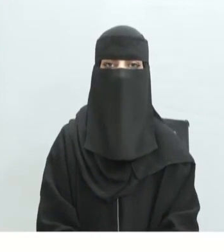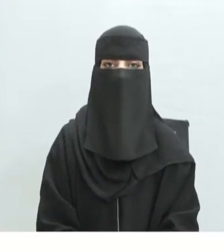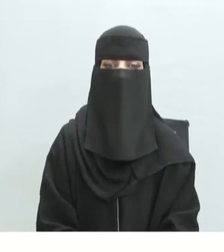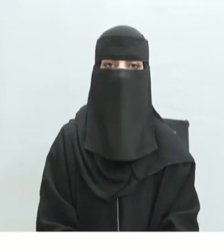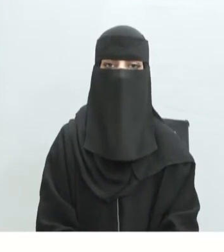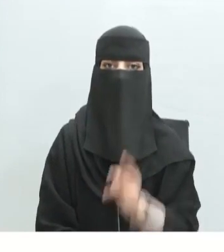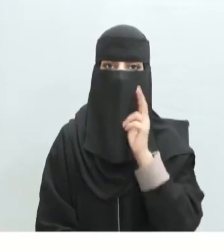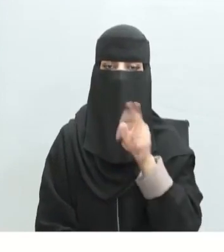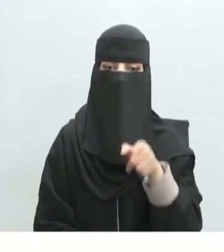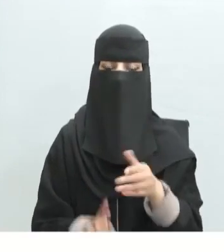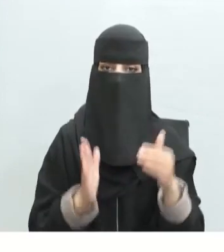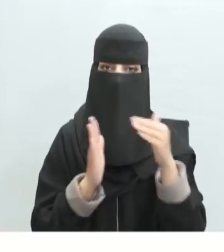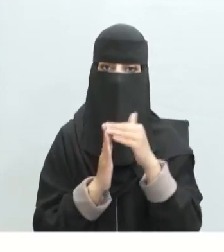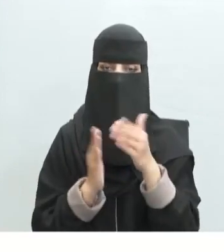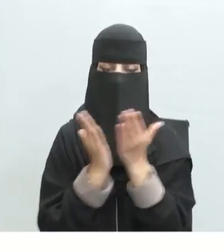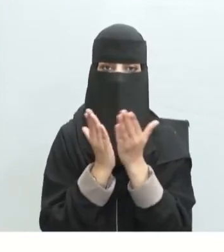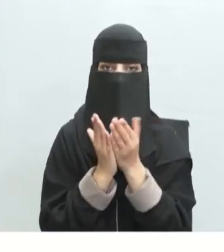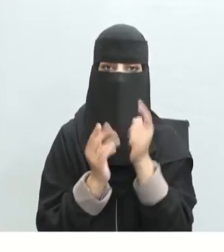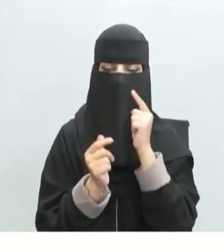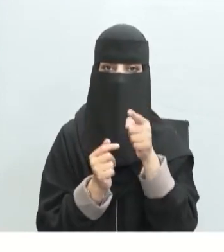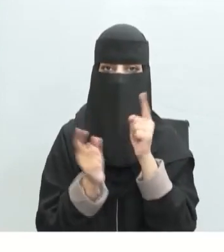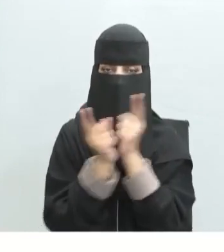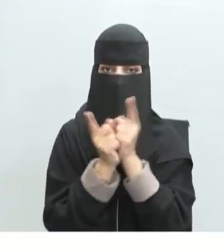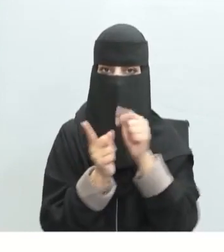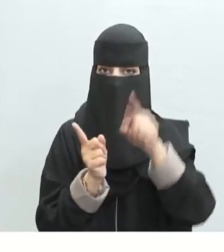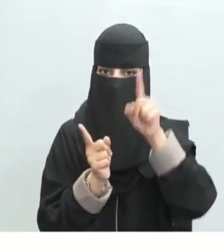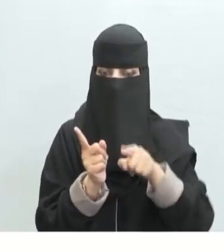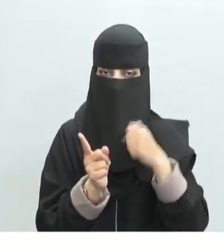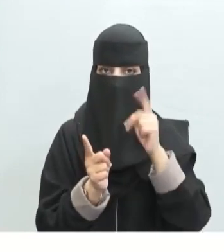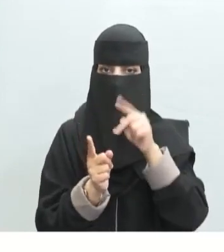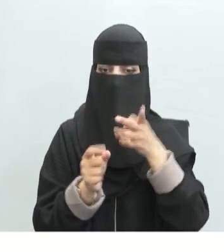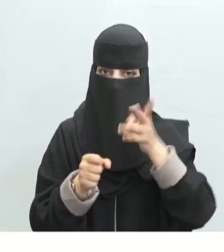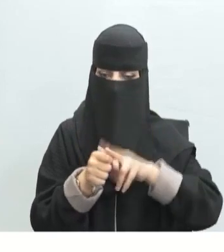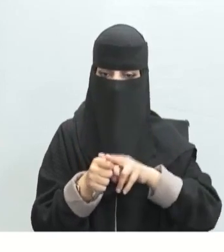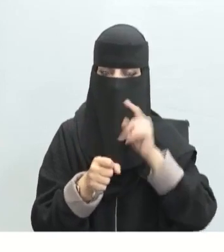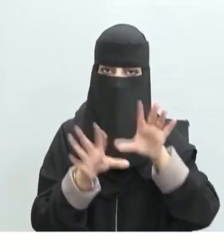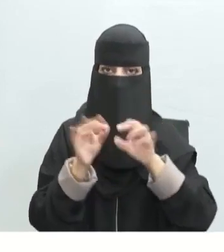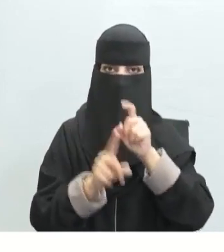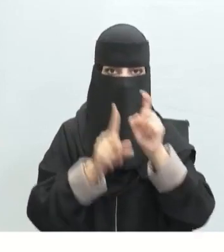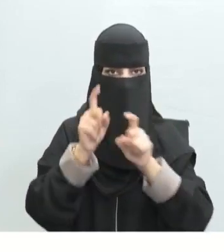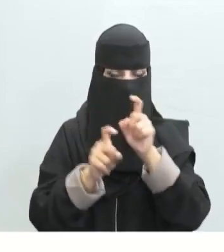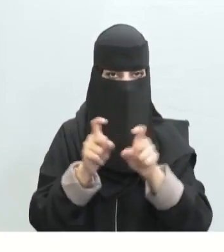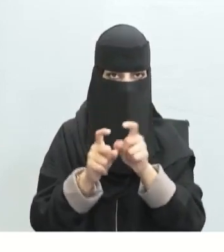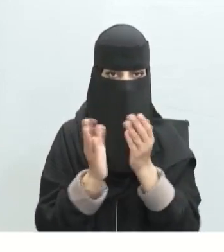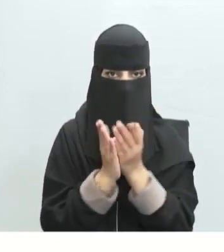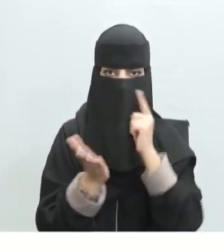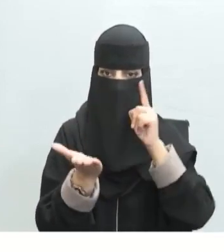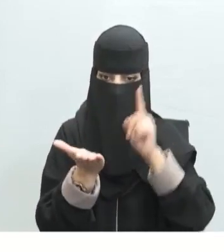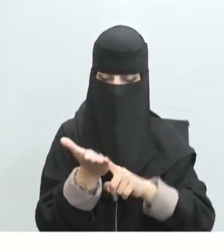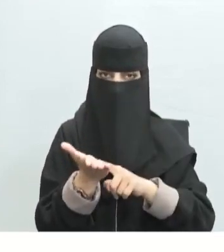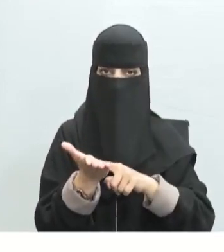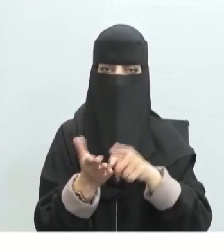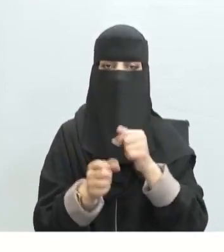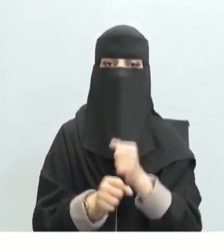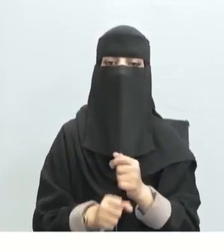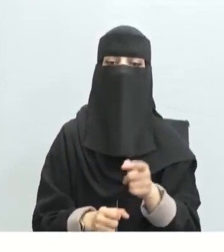الكرام واخواتي يعني نكون وصلنا الى نهايه المطاف في لقاء اليوم لكن نحب ناخذ ايضا بعض الاسئله من اسئله تاكد في